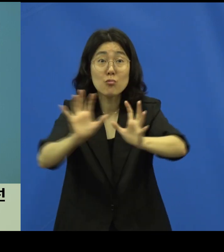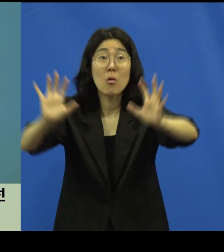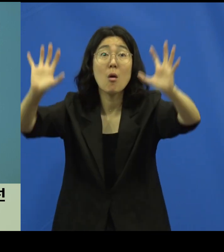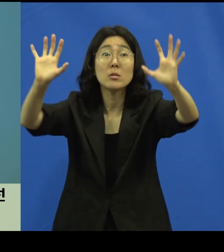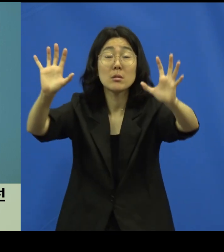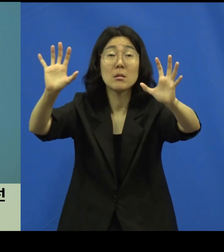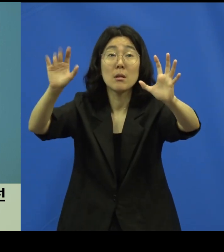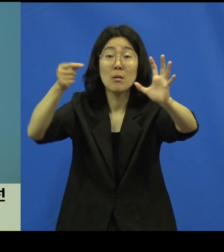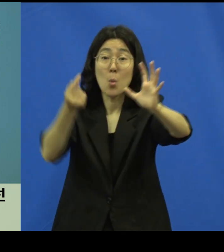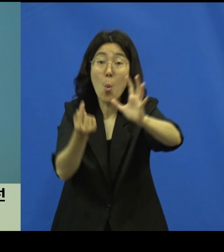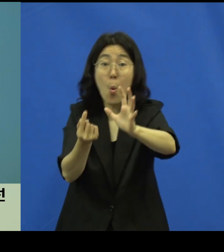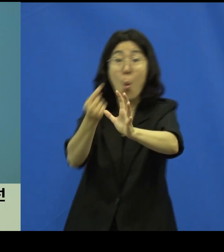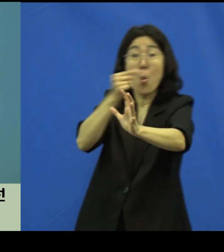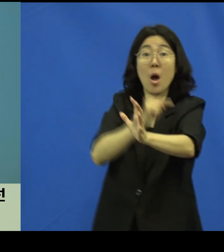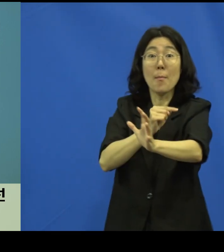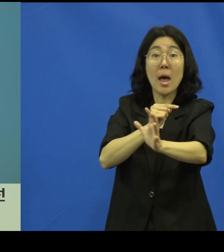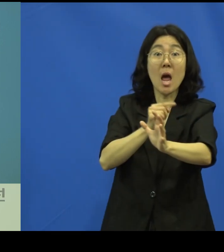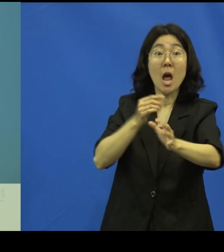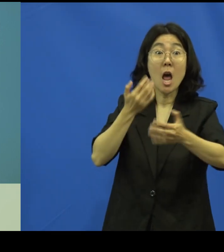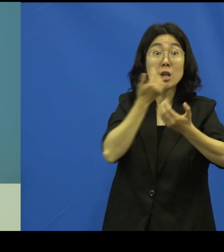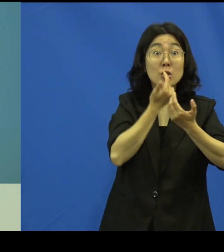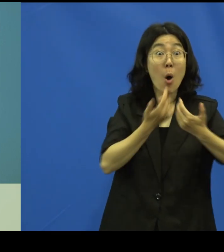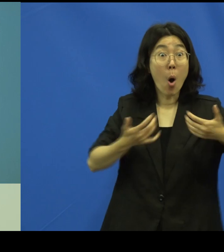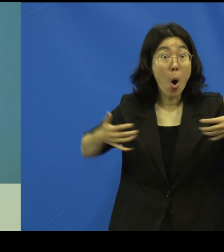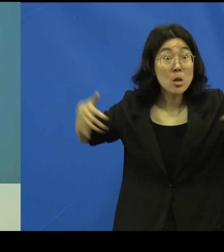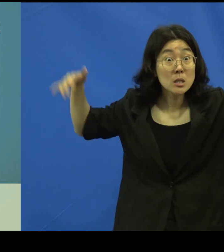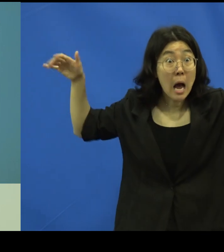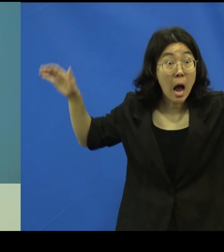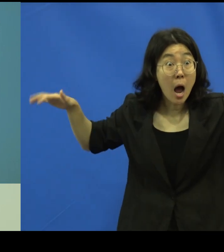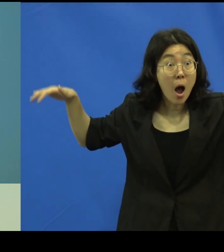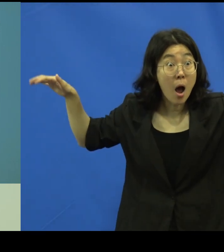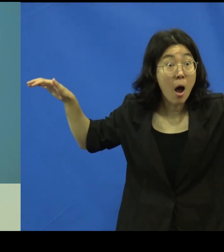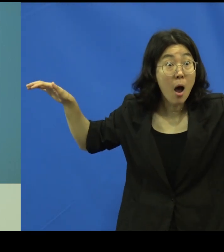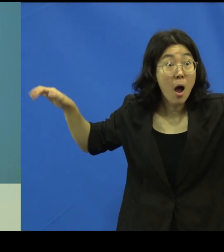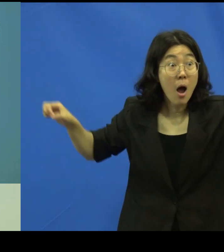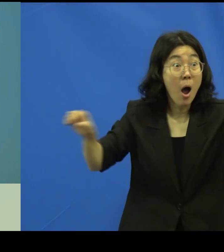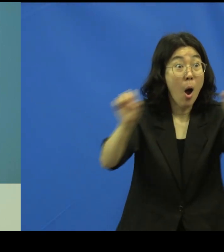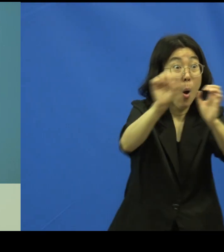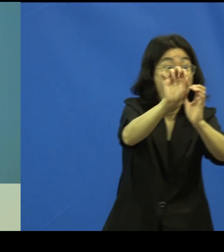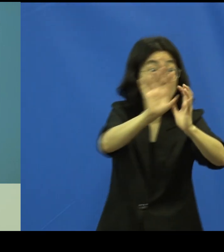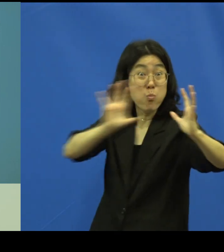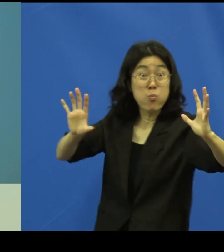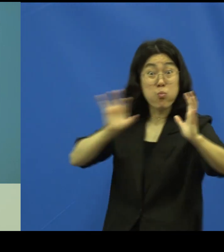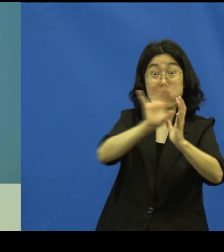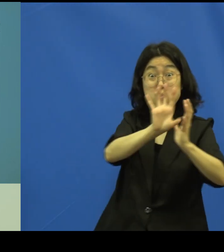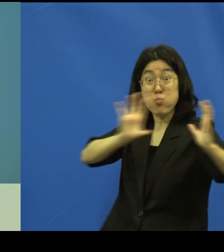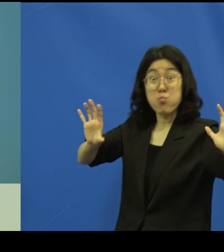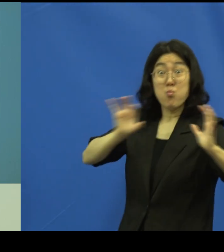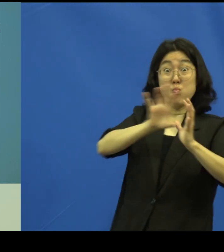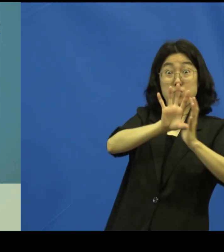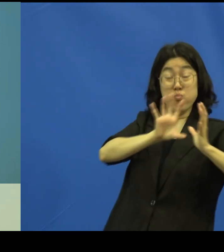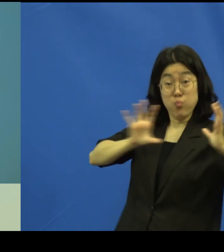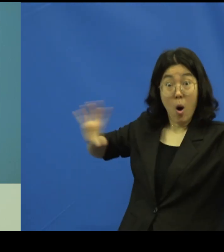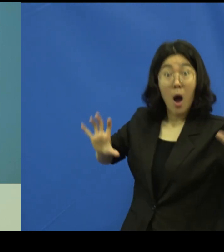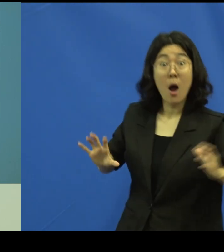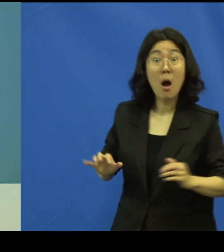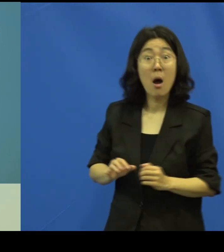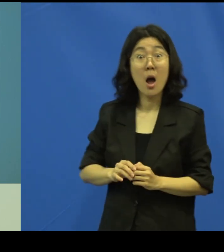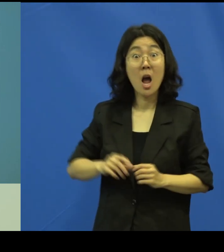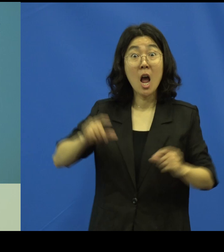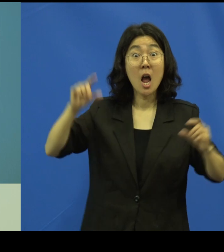수가 만만이요 천천이라. 큰 음성으로 이르되 죽임을 당하신 어린 양은 능력과 부와 지혜와